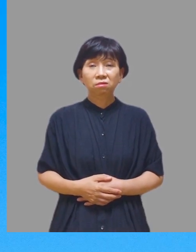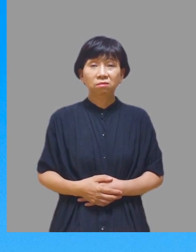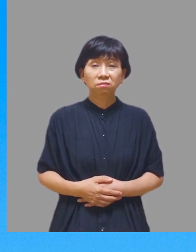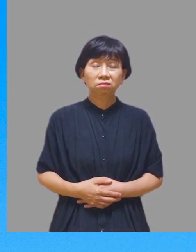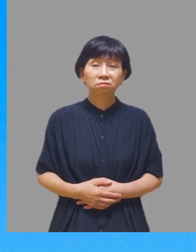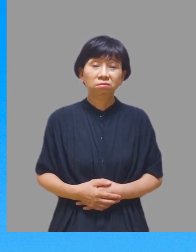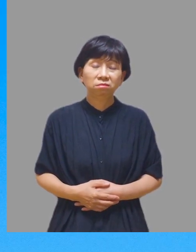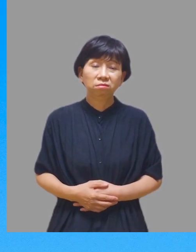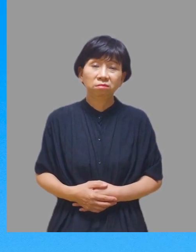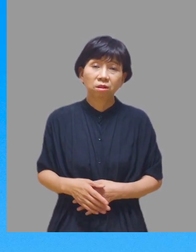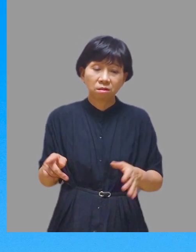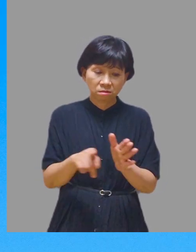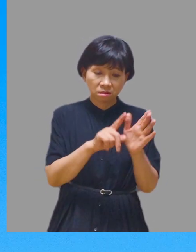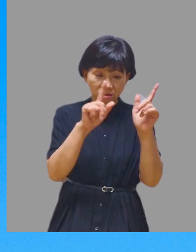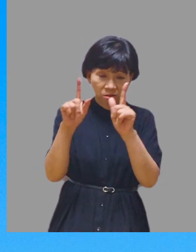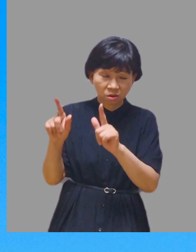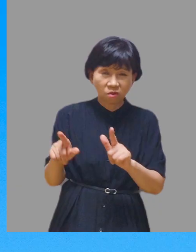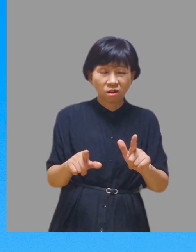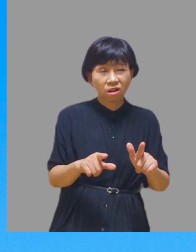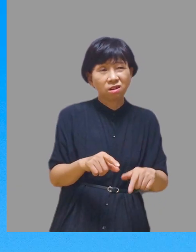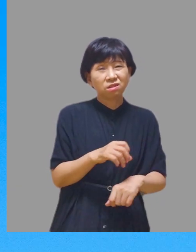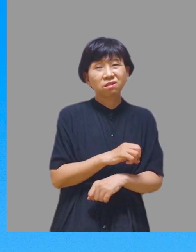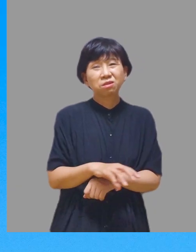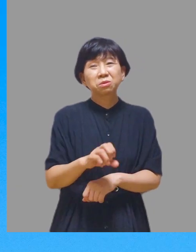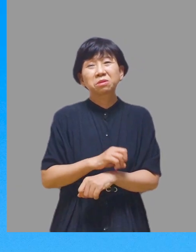비교적 그렇게 신앙생활 하시는 분들이